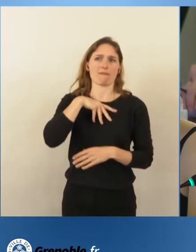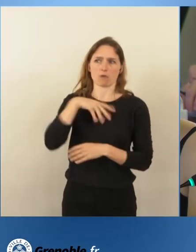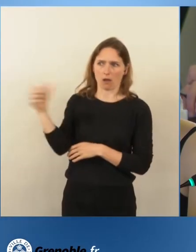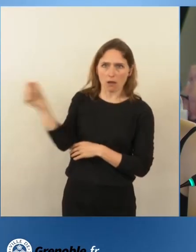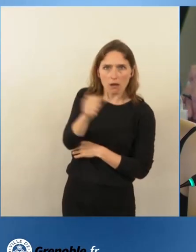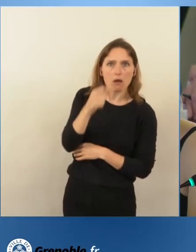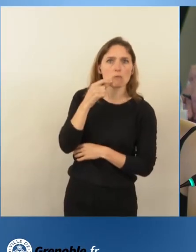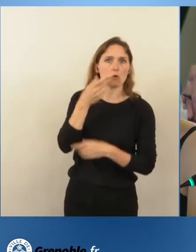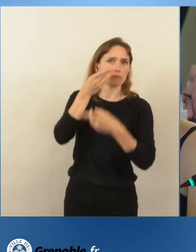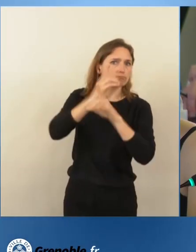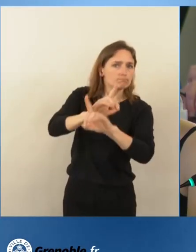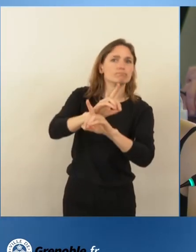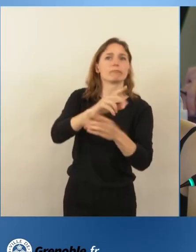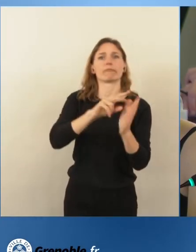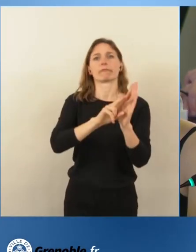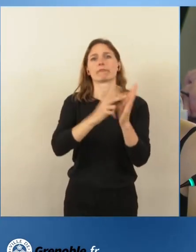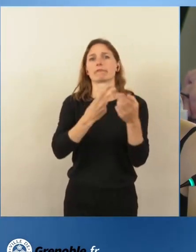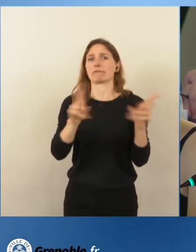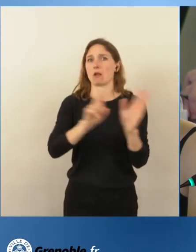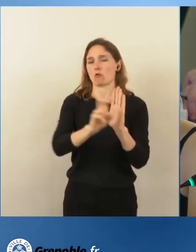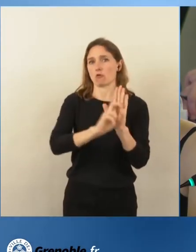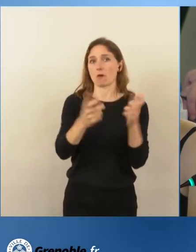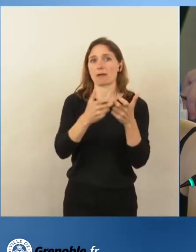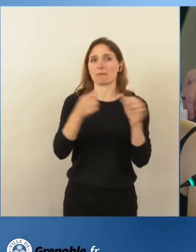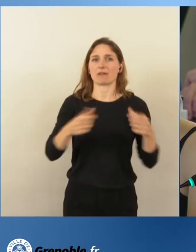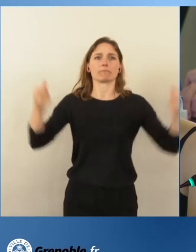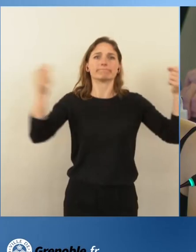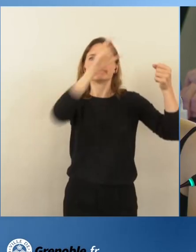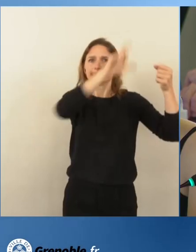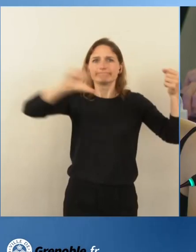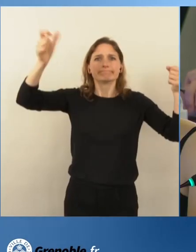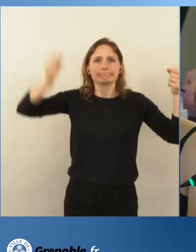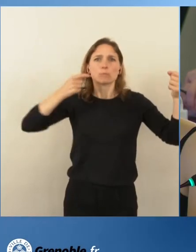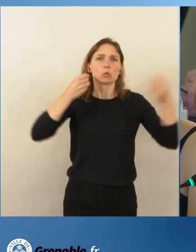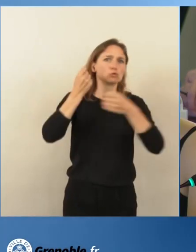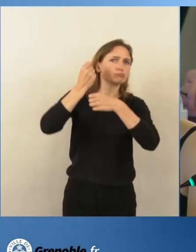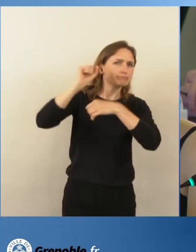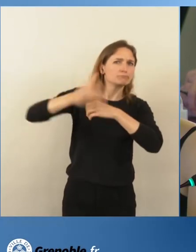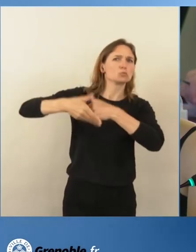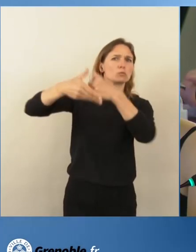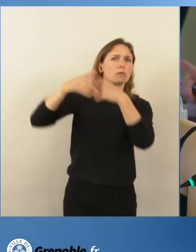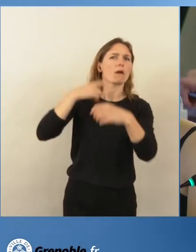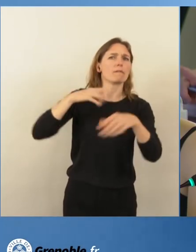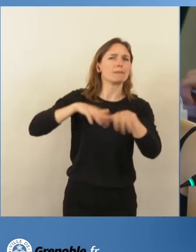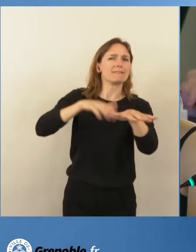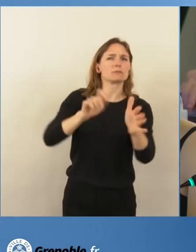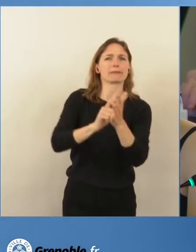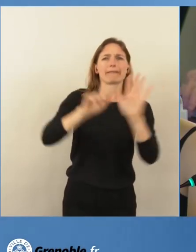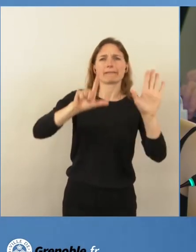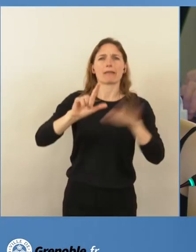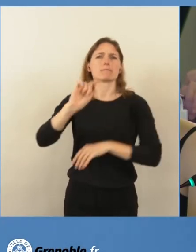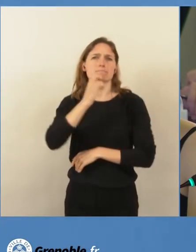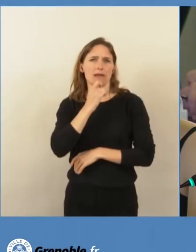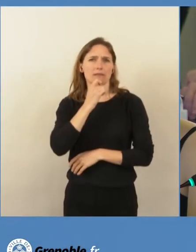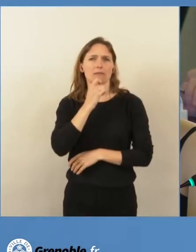concernant les fameuses banderoles de soutien à la manifestation du 7 mars contre la réforme